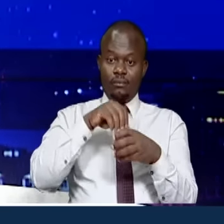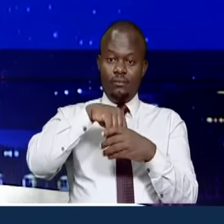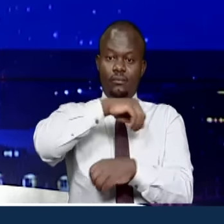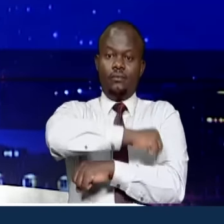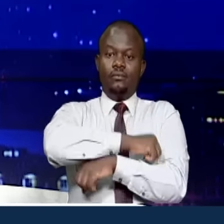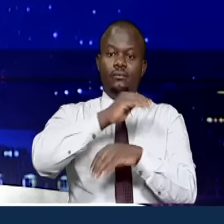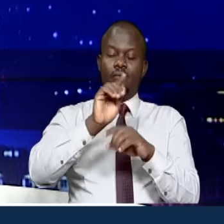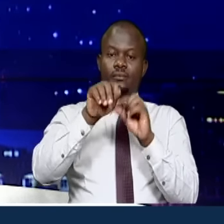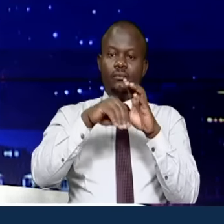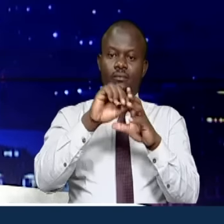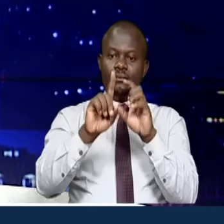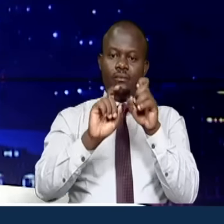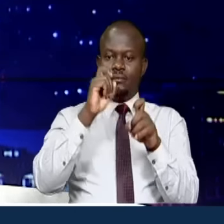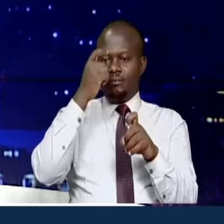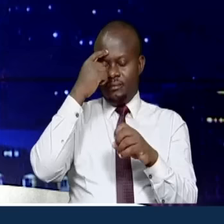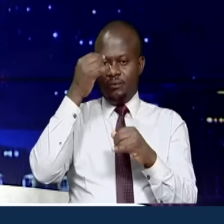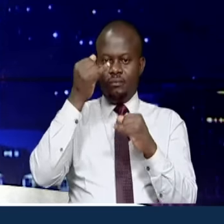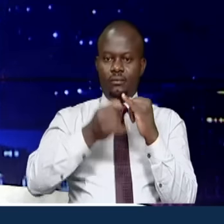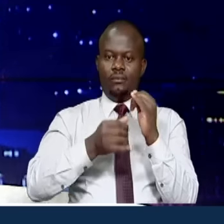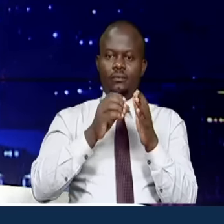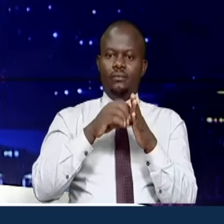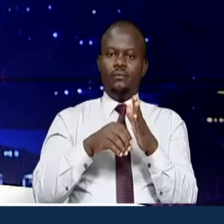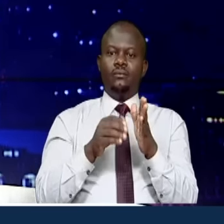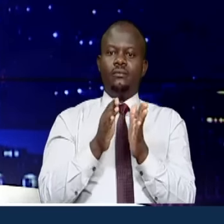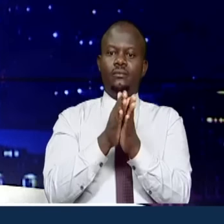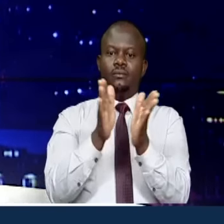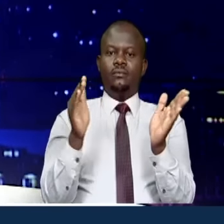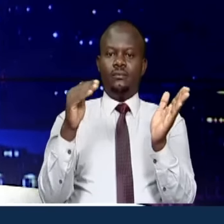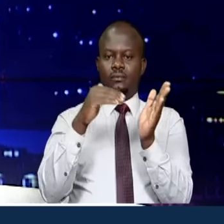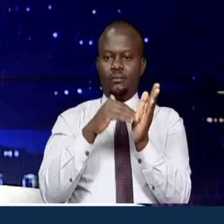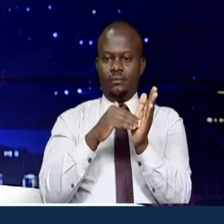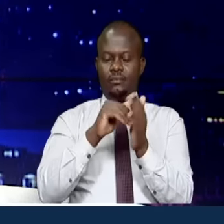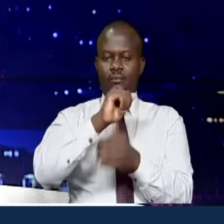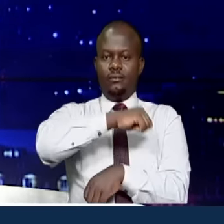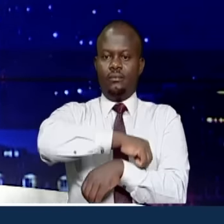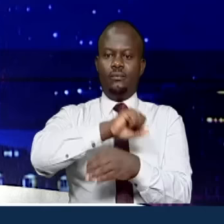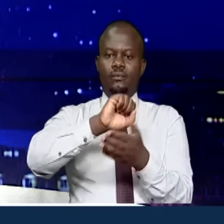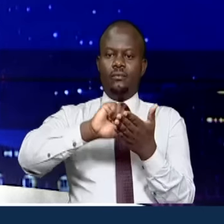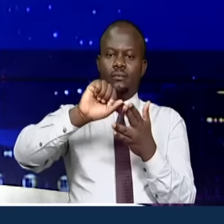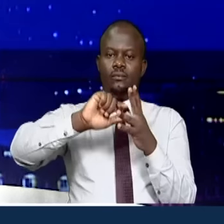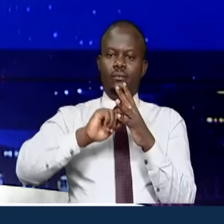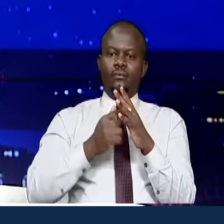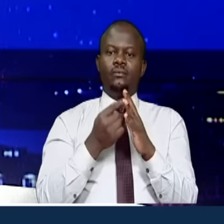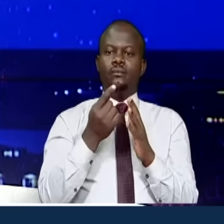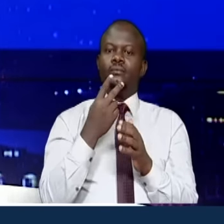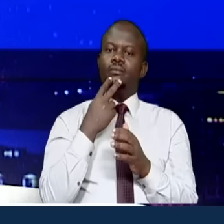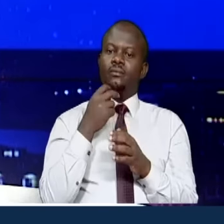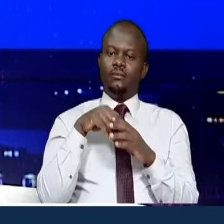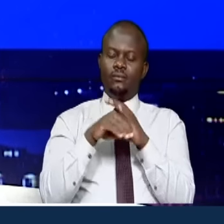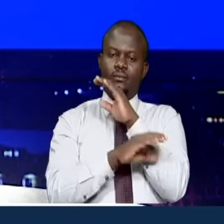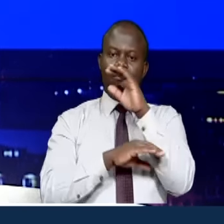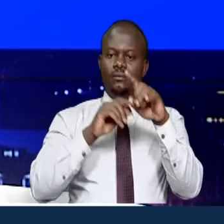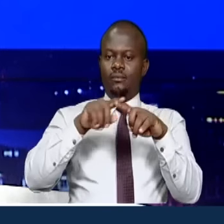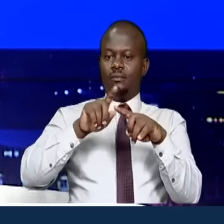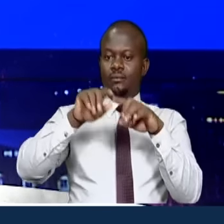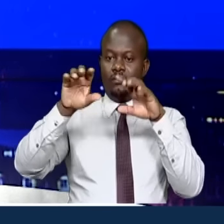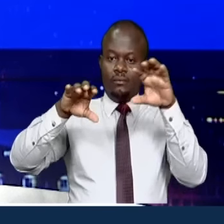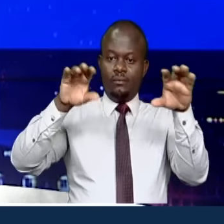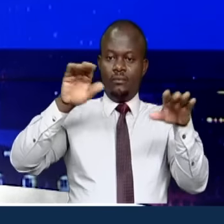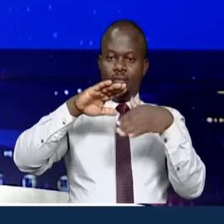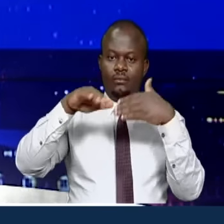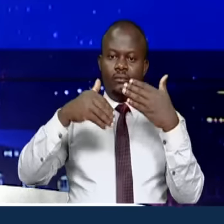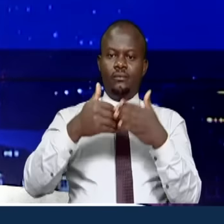bitabira ibizamini bya leta bisoza icyiciro rusange ndetse n'amashuri yisumbuye byatangiye kuri uyu wa kabiri mu gihugu hose. Ibindi kuri inkuru turabyazwaho